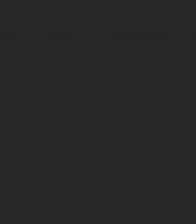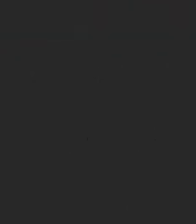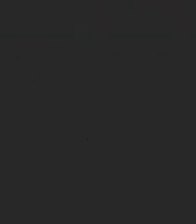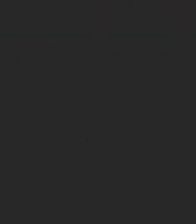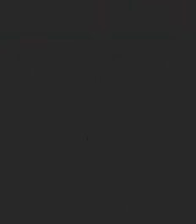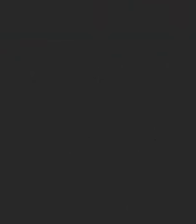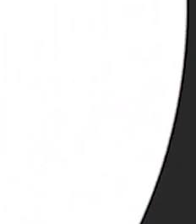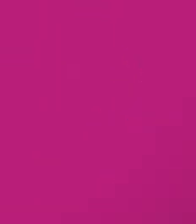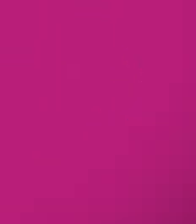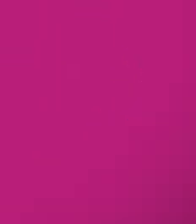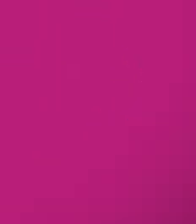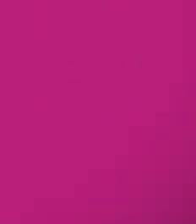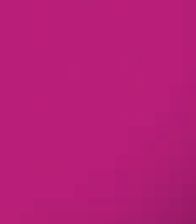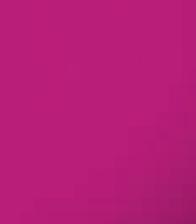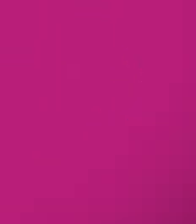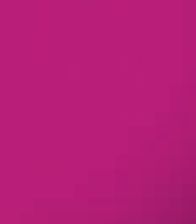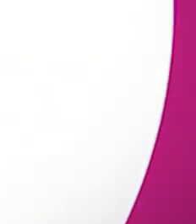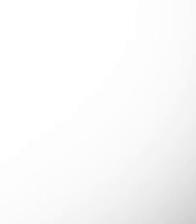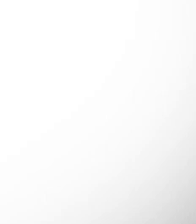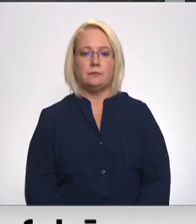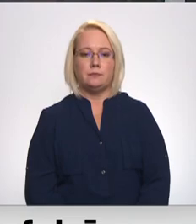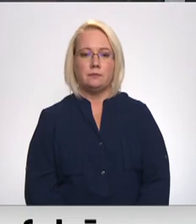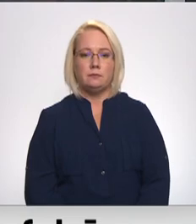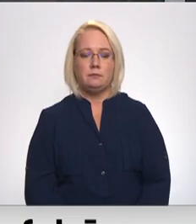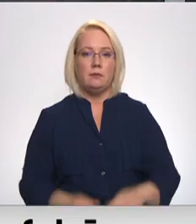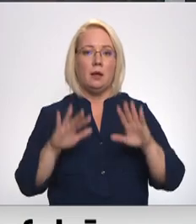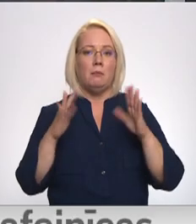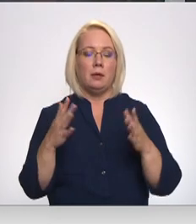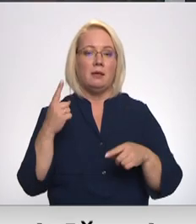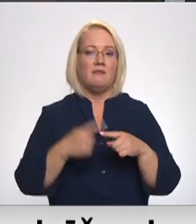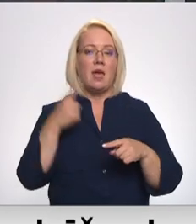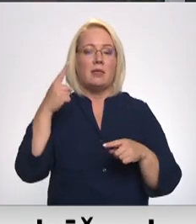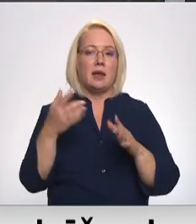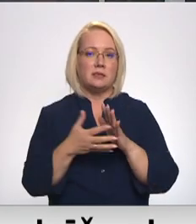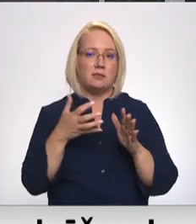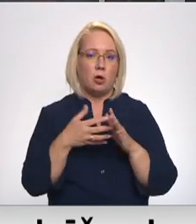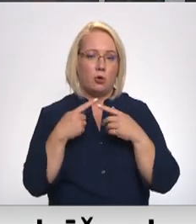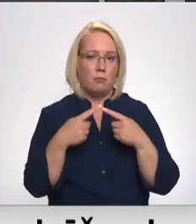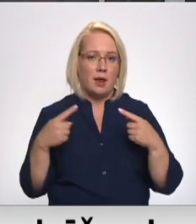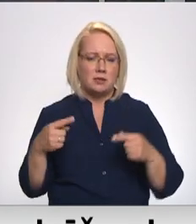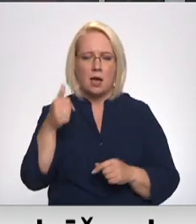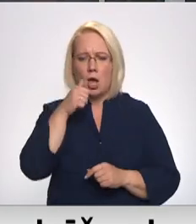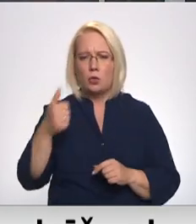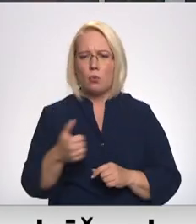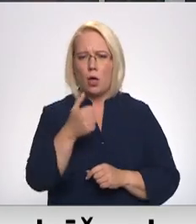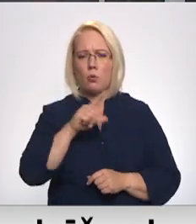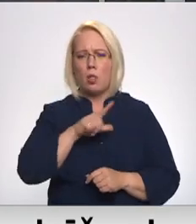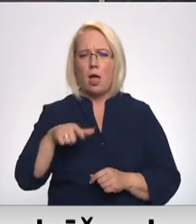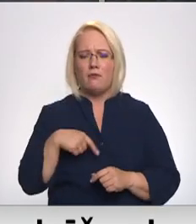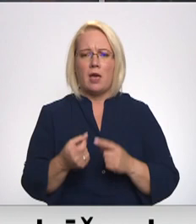Re, viss ēters ir te! Bet vienreiz lietojamās preces gadu Latvijā rada vairāk